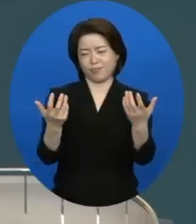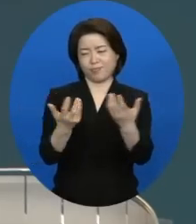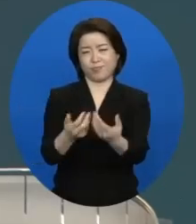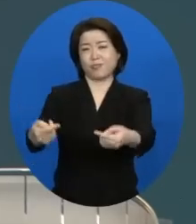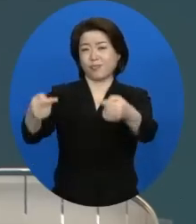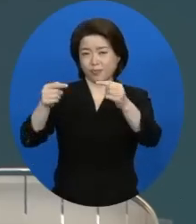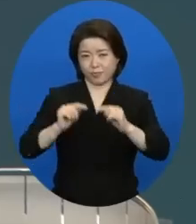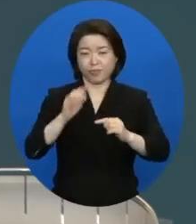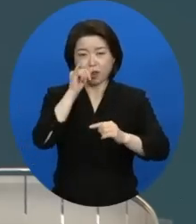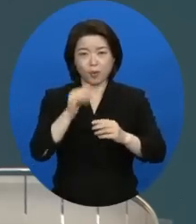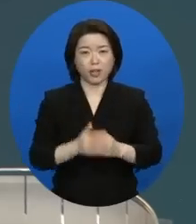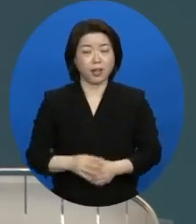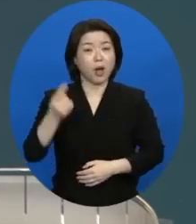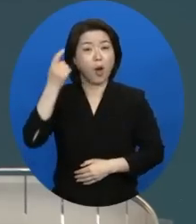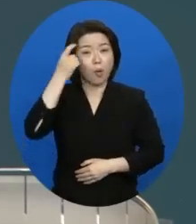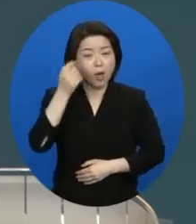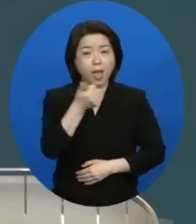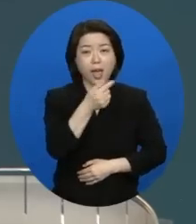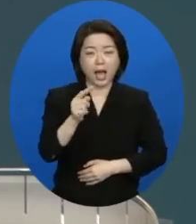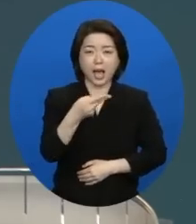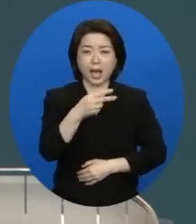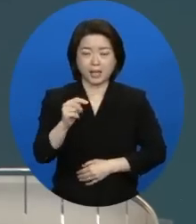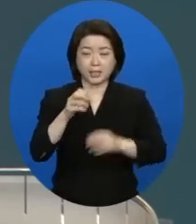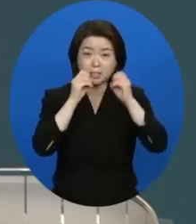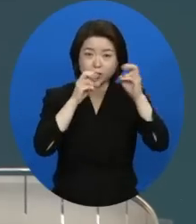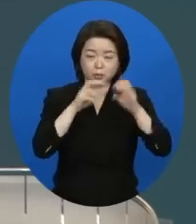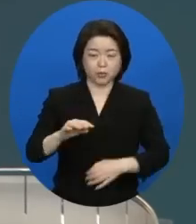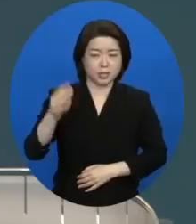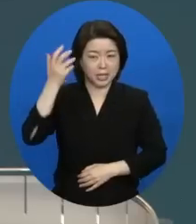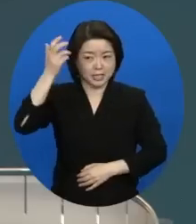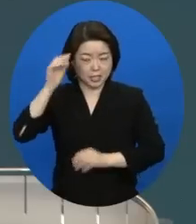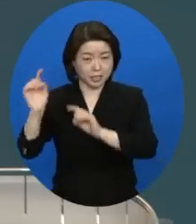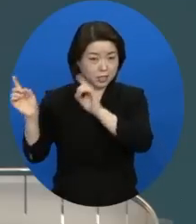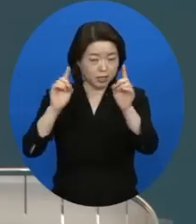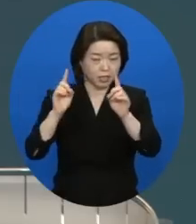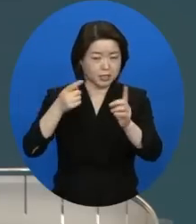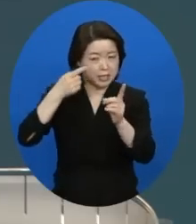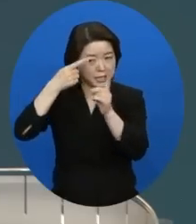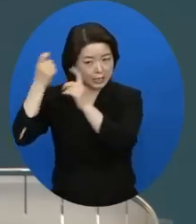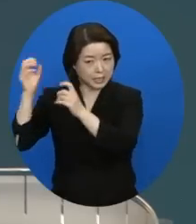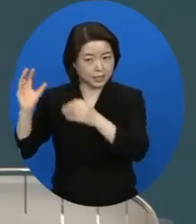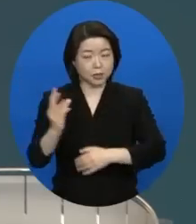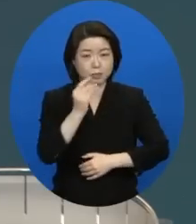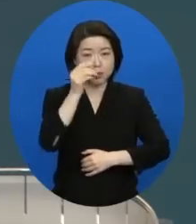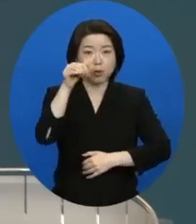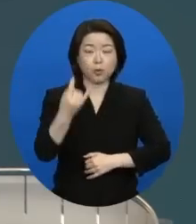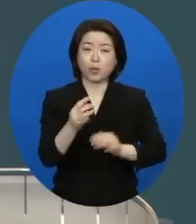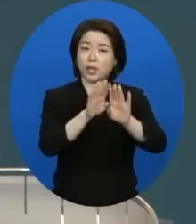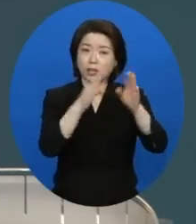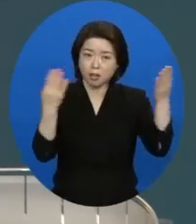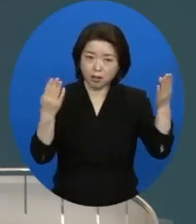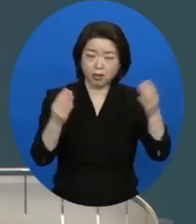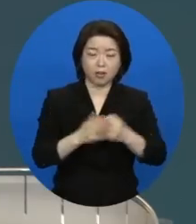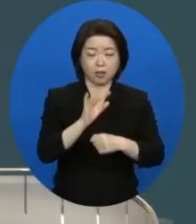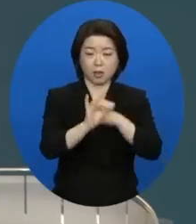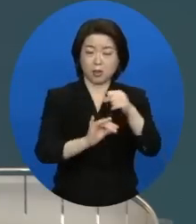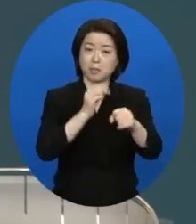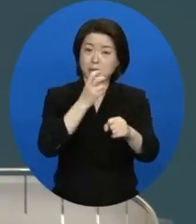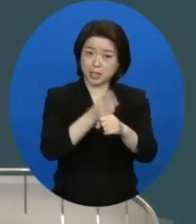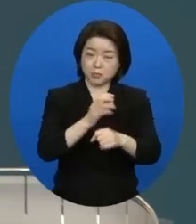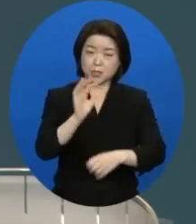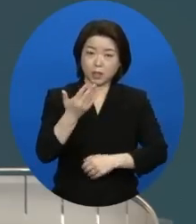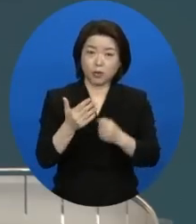왜 하디 선교사 영적 각성 120주년 기념 성회를 한 걸까요? 이제 120년이